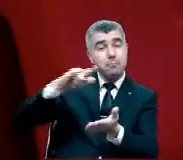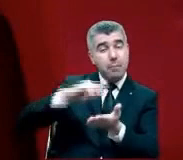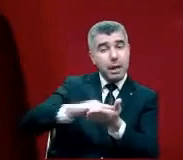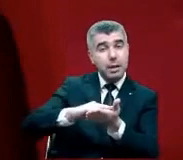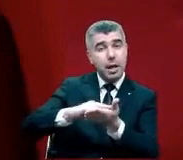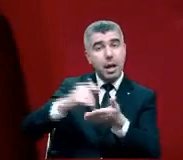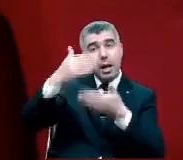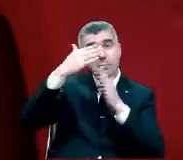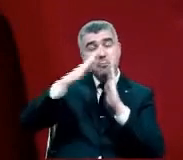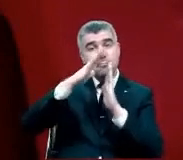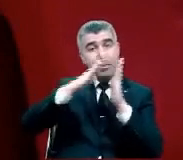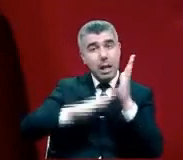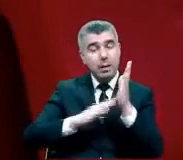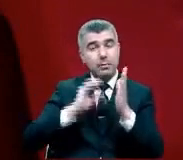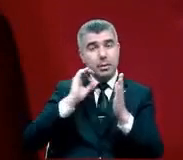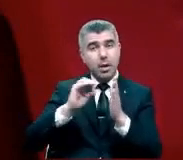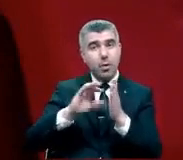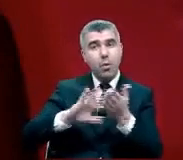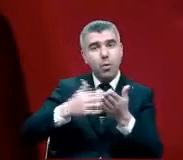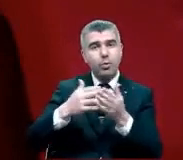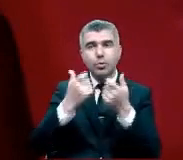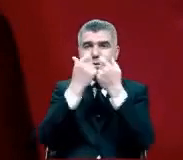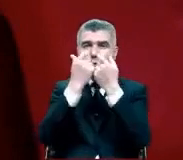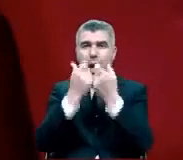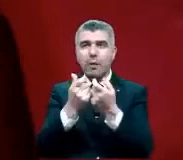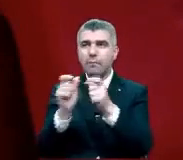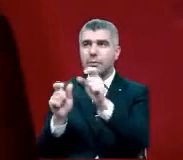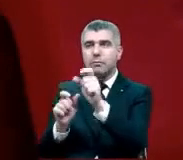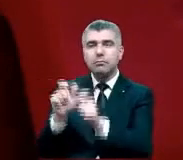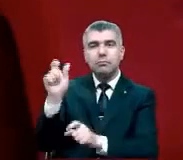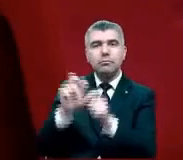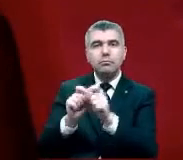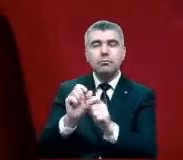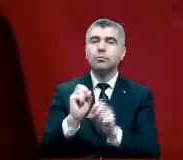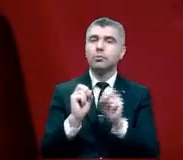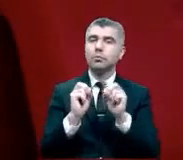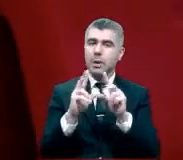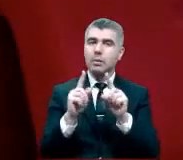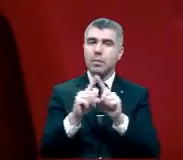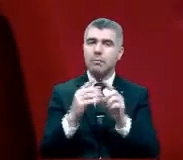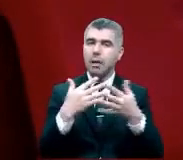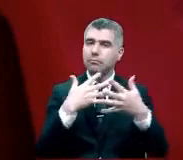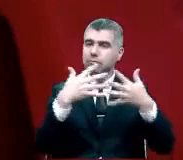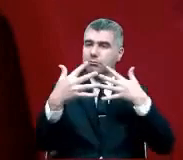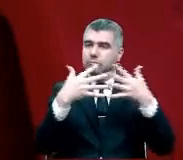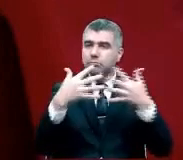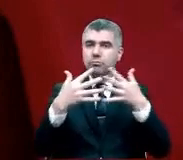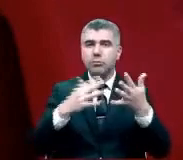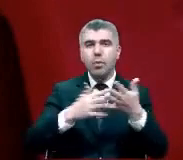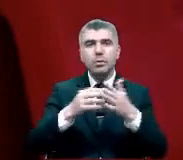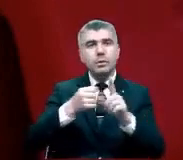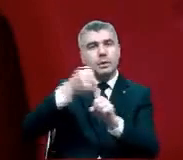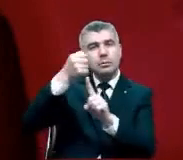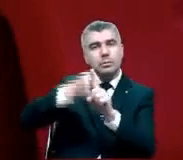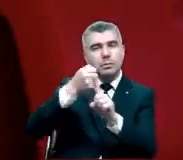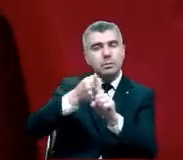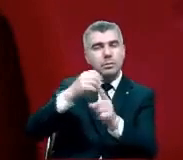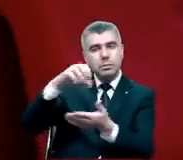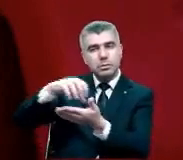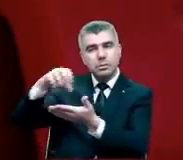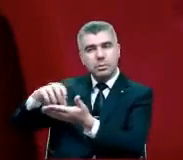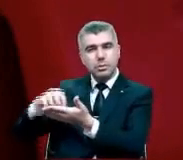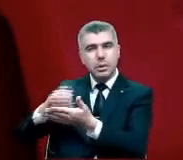للعيش تجسد في أعين زائريها المقومات الحضارية ومؤهلات الجهات التي تتواجد